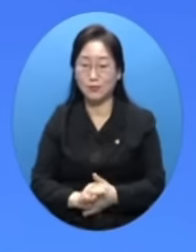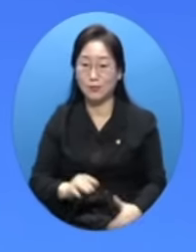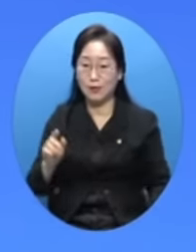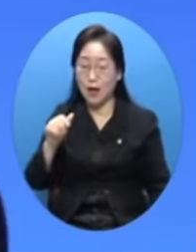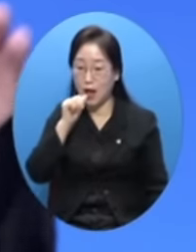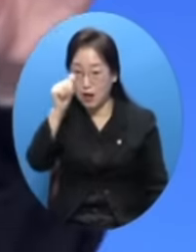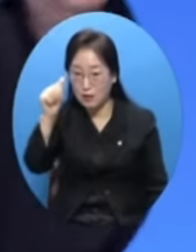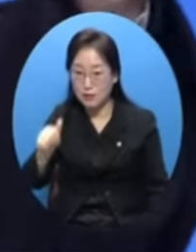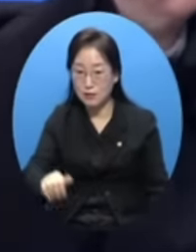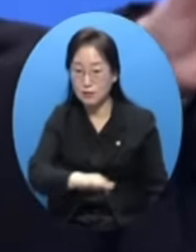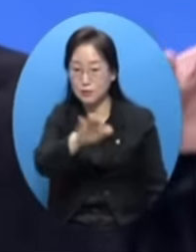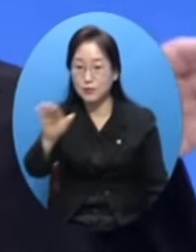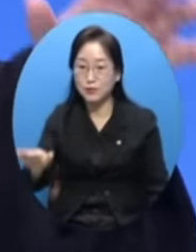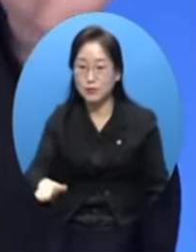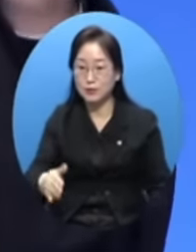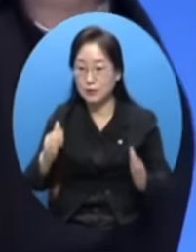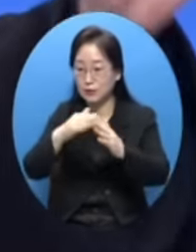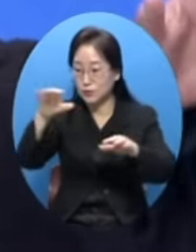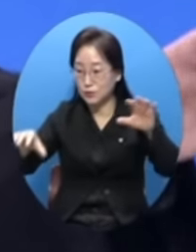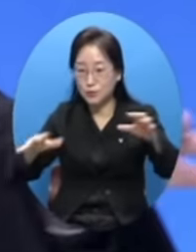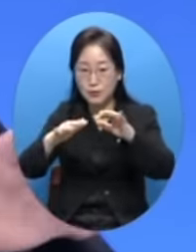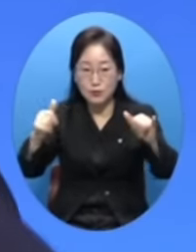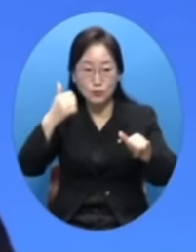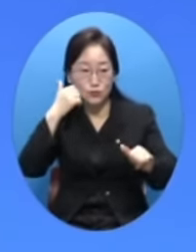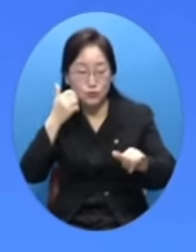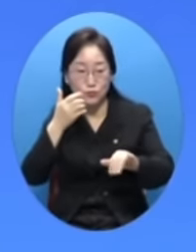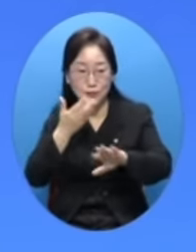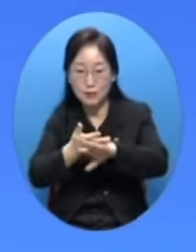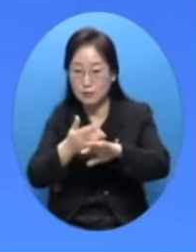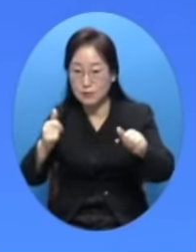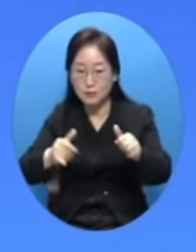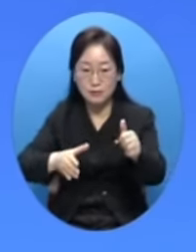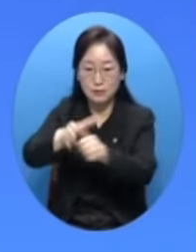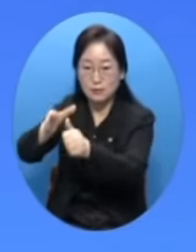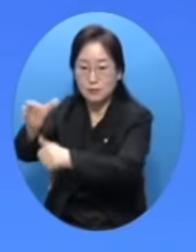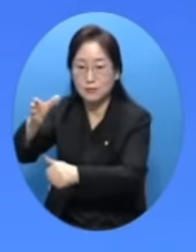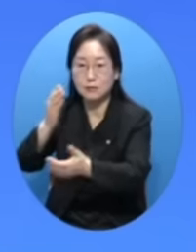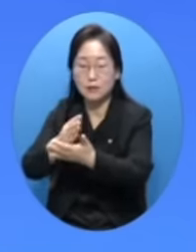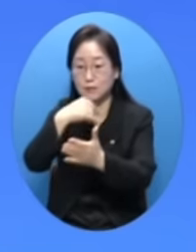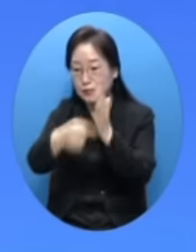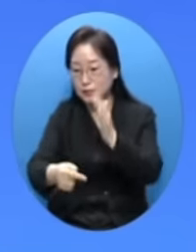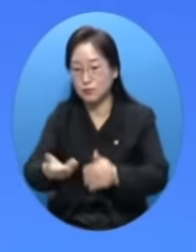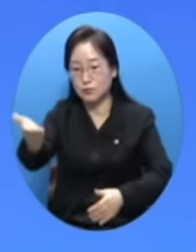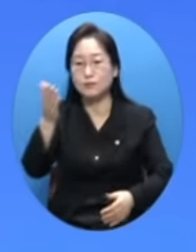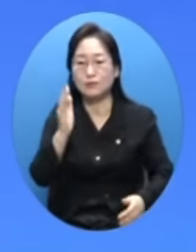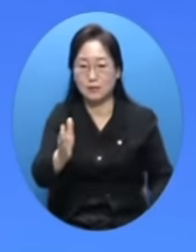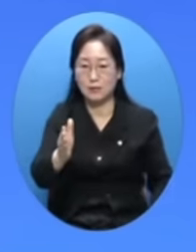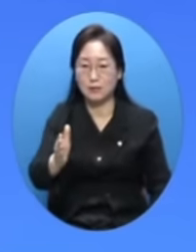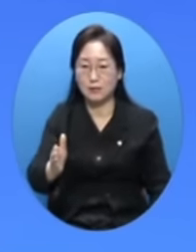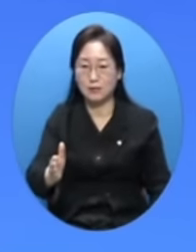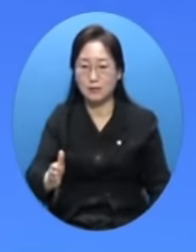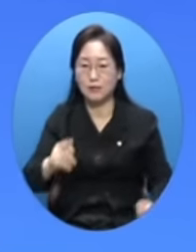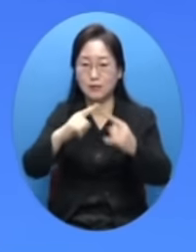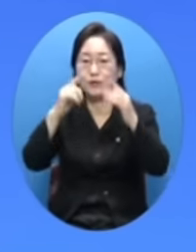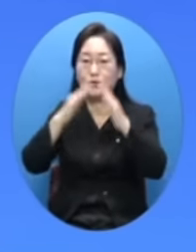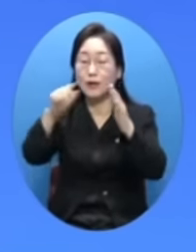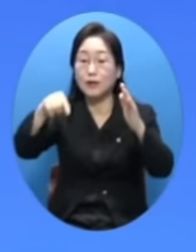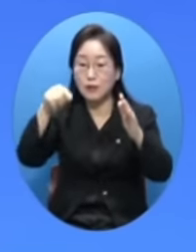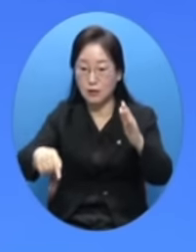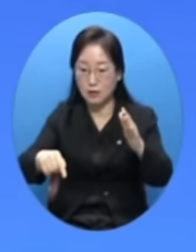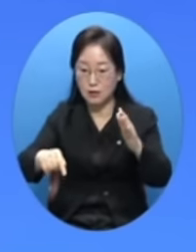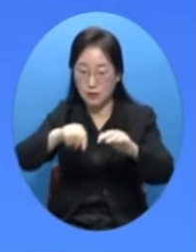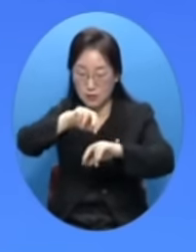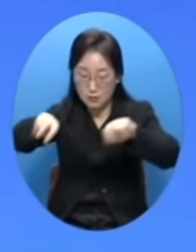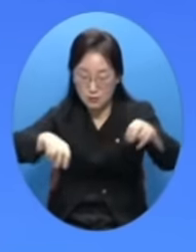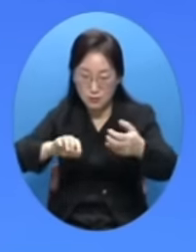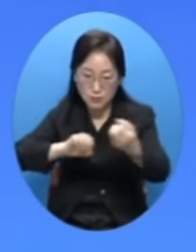경우에도 우리 이웃 사람들에게 다른 사람들에게 상처를 입히고 피를 주면 안 됩니다 주님 못내게 상처를 입히면 안